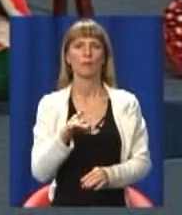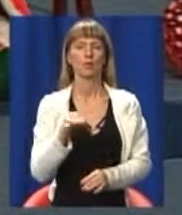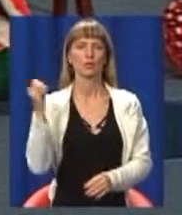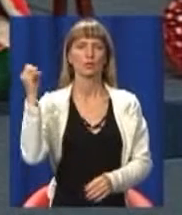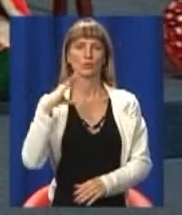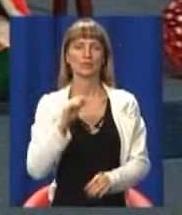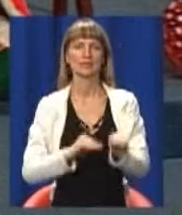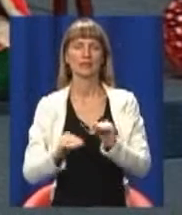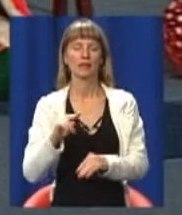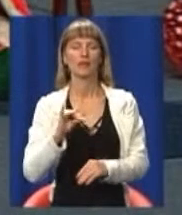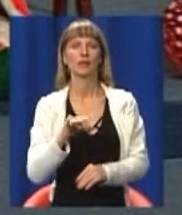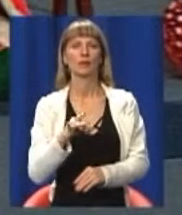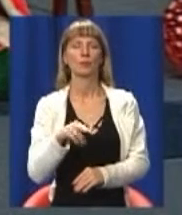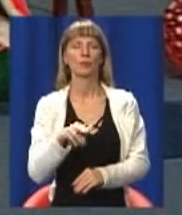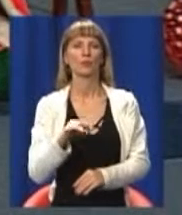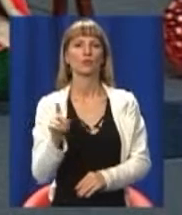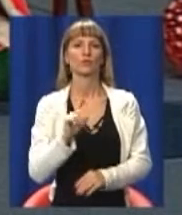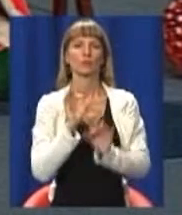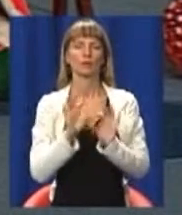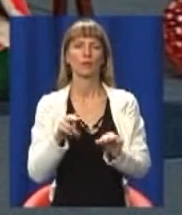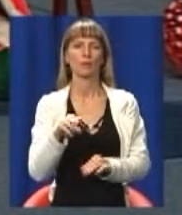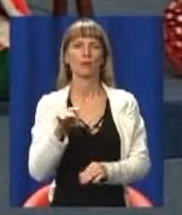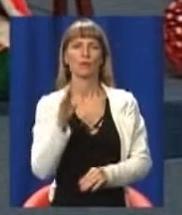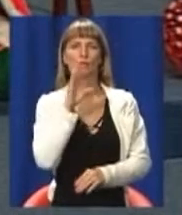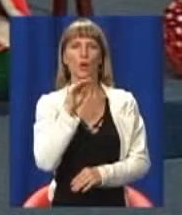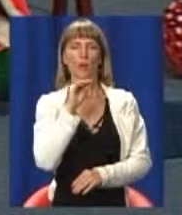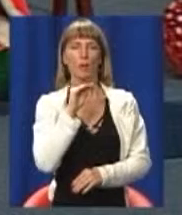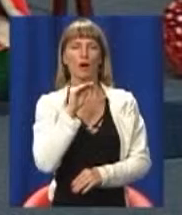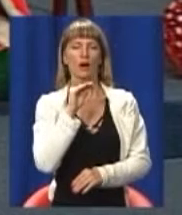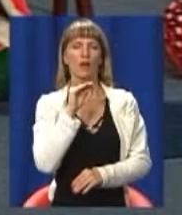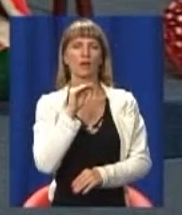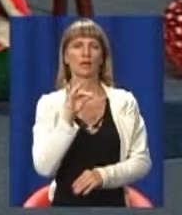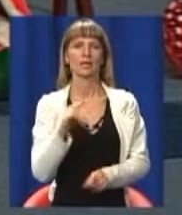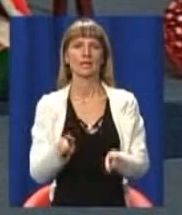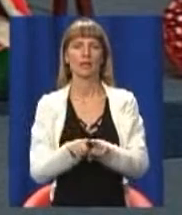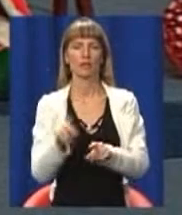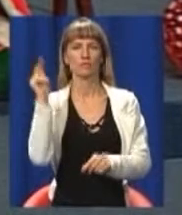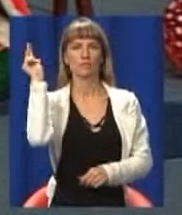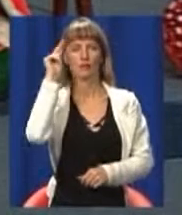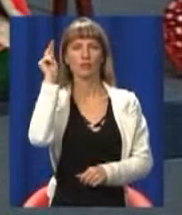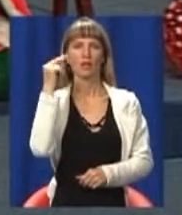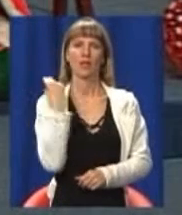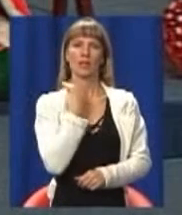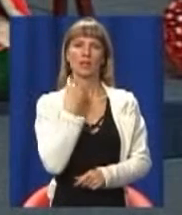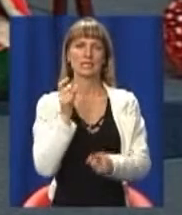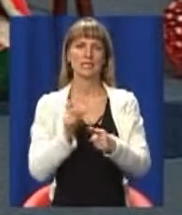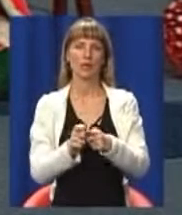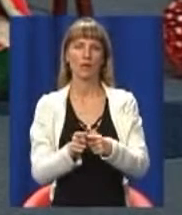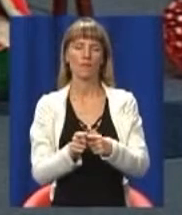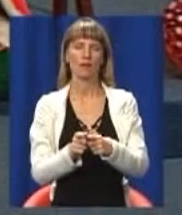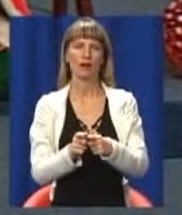сонячну систему, і про що ви там розповідали ще? Про собак. Так, а також вивчили ще англійське